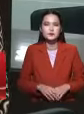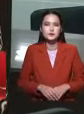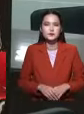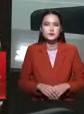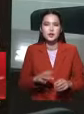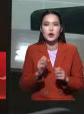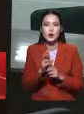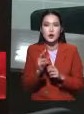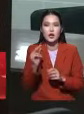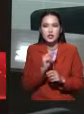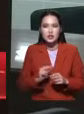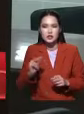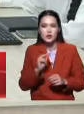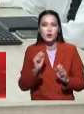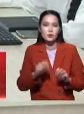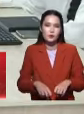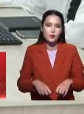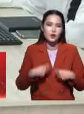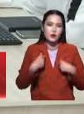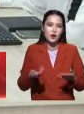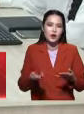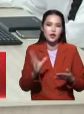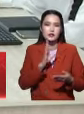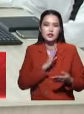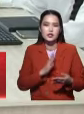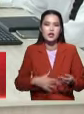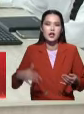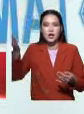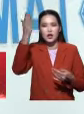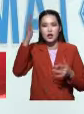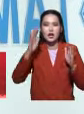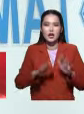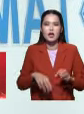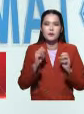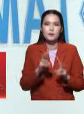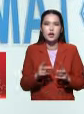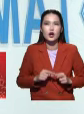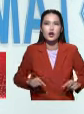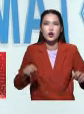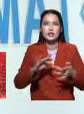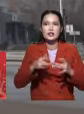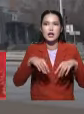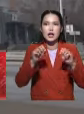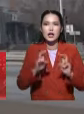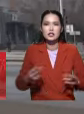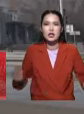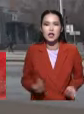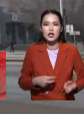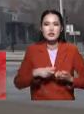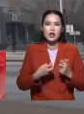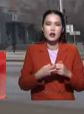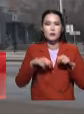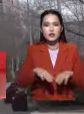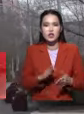12-ден кейін жұмыс істемеуін талап етті. Облыстық және қалалық е-өтініш Open Akimat цифрлық платформалары тұрғындардың әлеуметтік мәселелерін шешуге